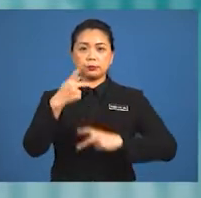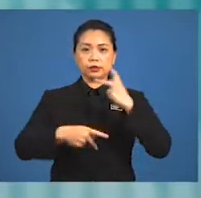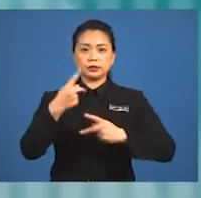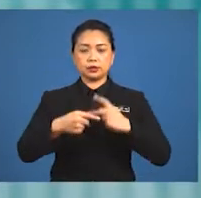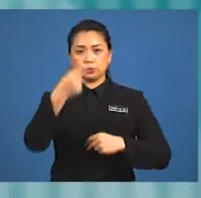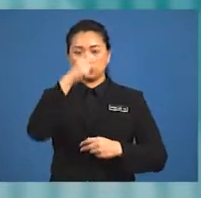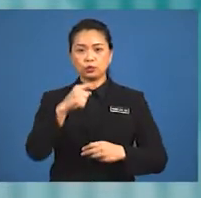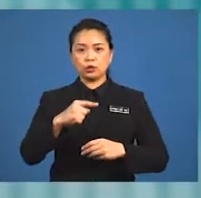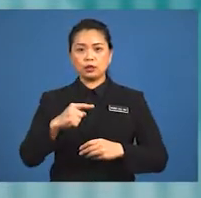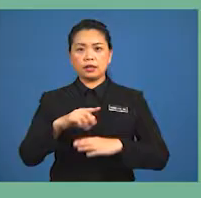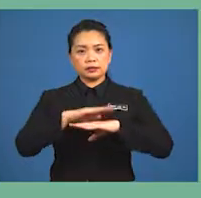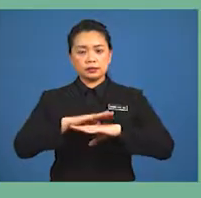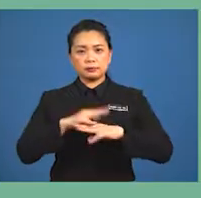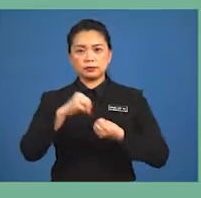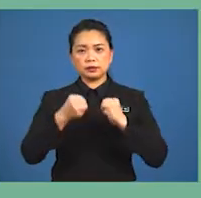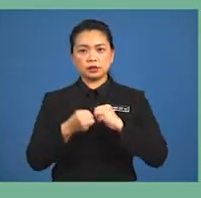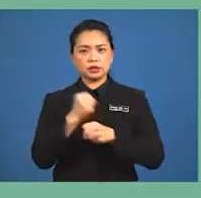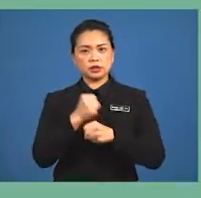untuk mengatasi pengangguran.